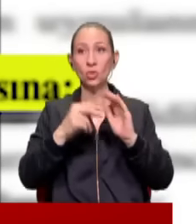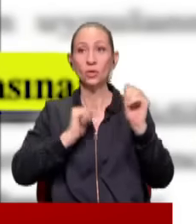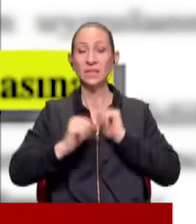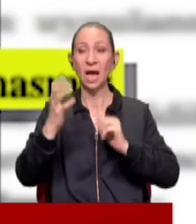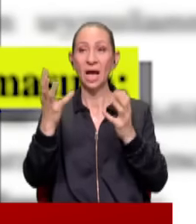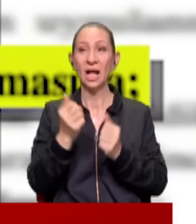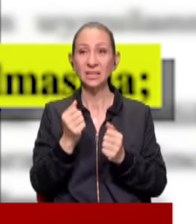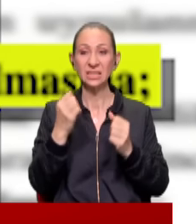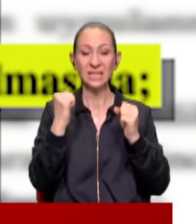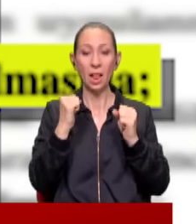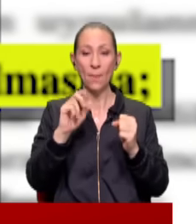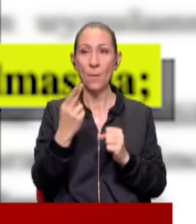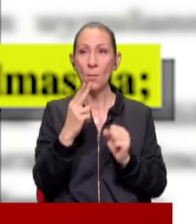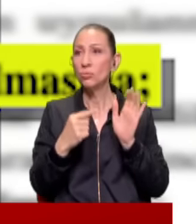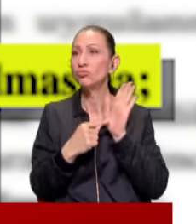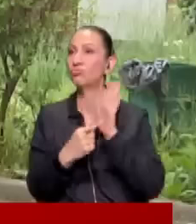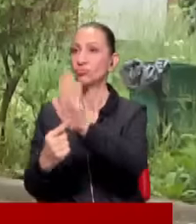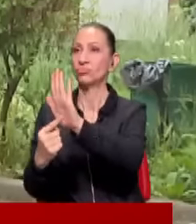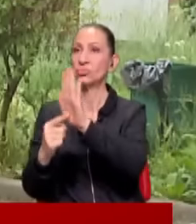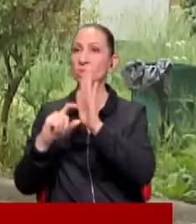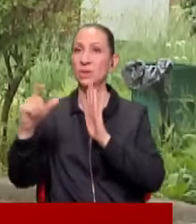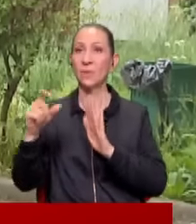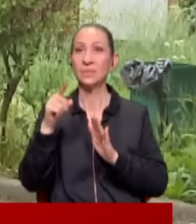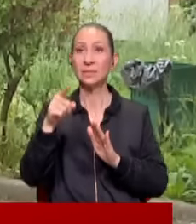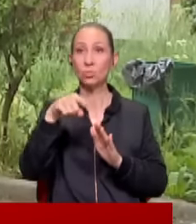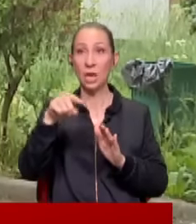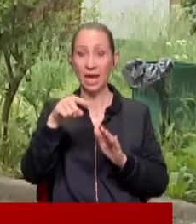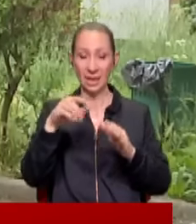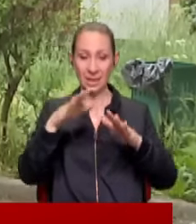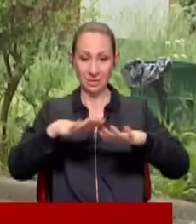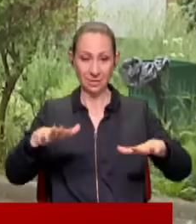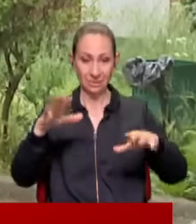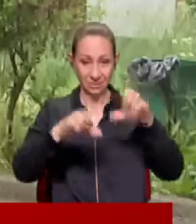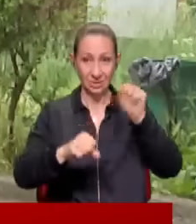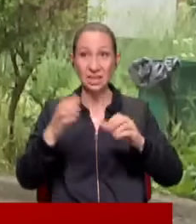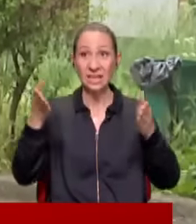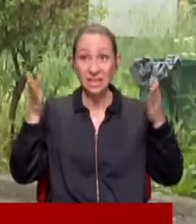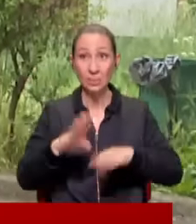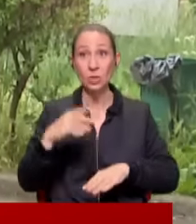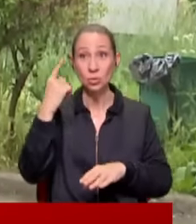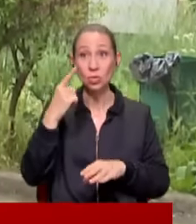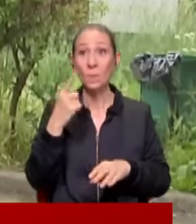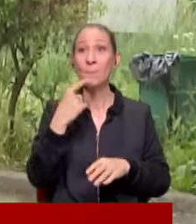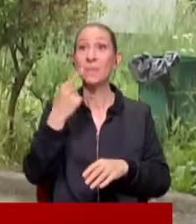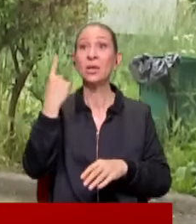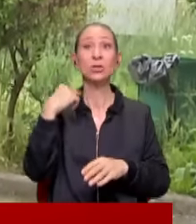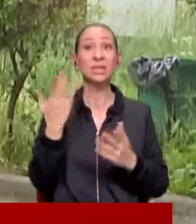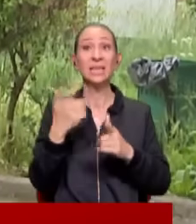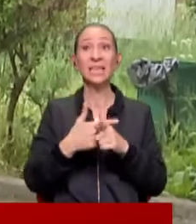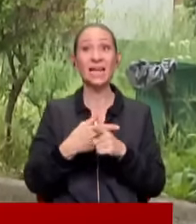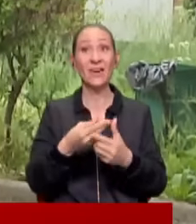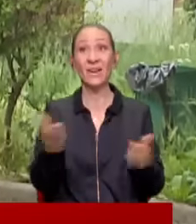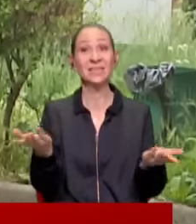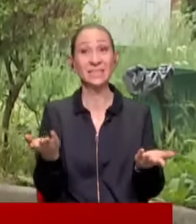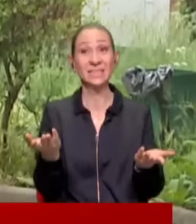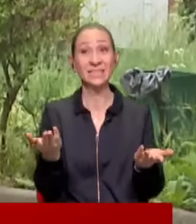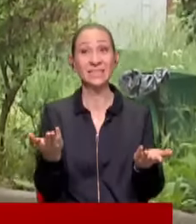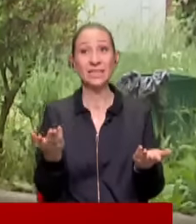Üniversitesi'nden aldıkları sağlam raporuyla yanıt verdi. Siz burayı rezerv yapacaksanız, yıkmayı düşünüyorsanız bir yıl önce neden kiraya